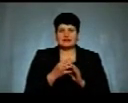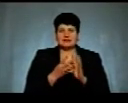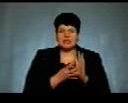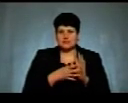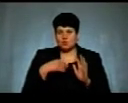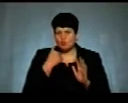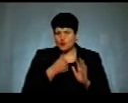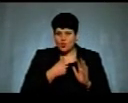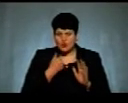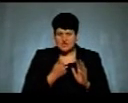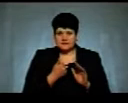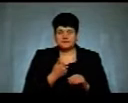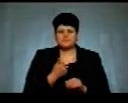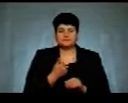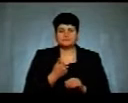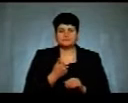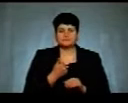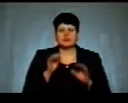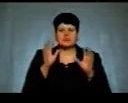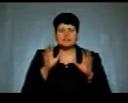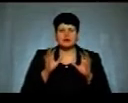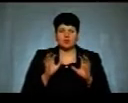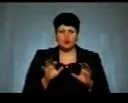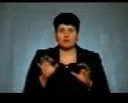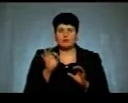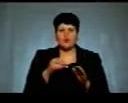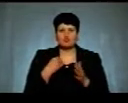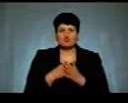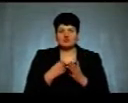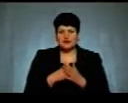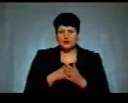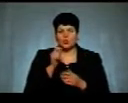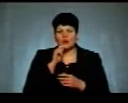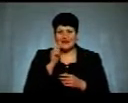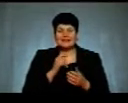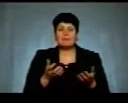2019 році законом про бюджет України прийнято